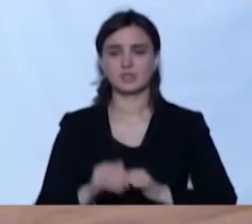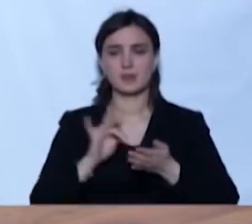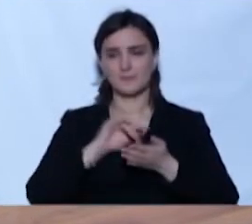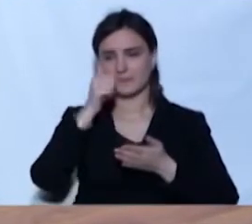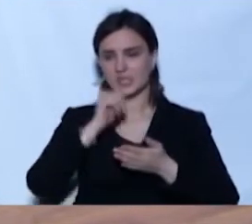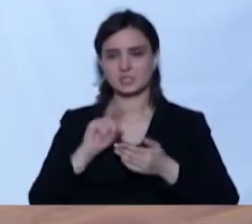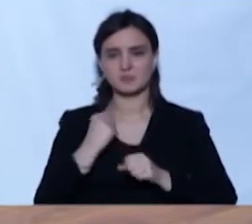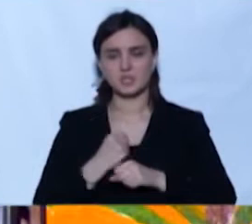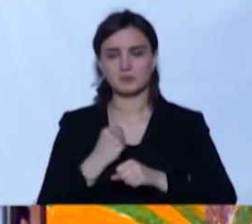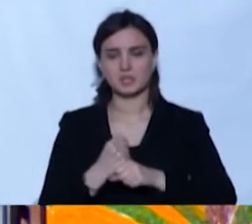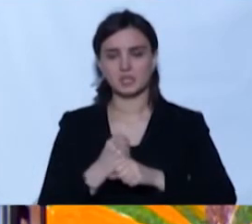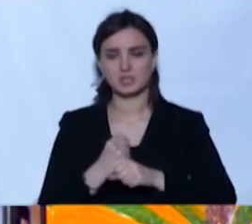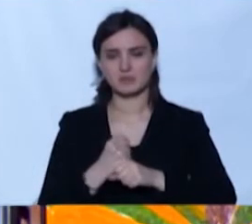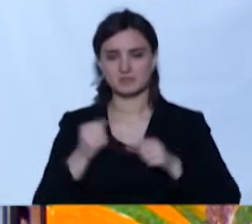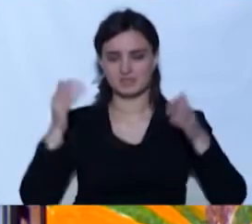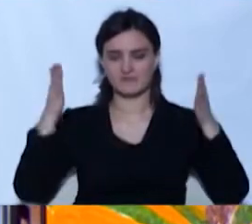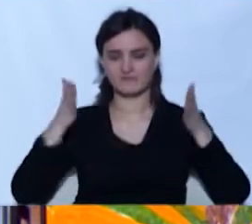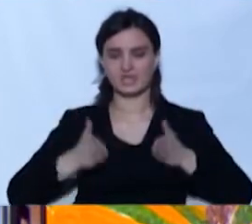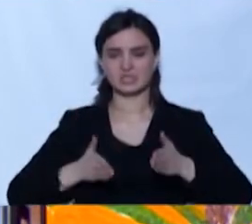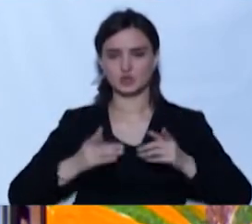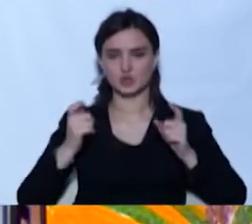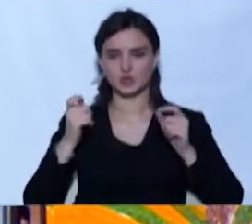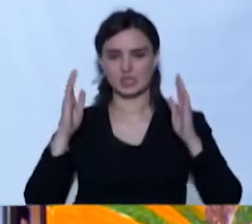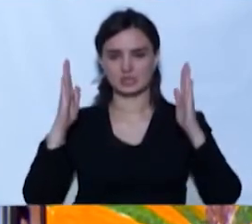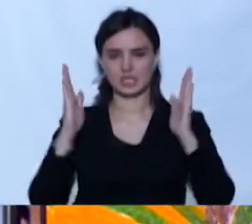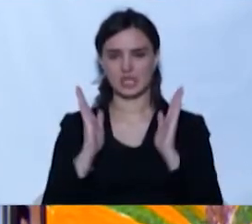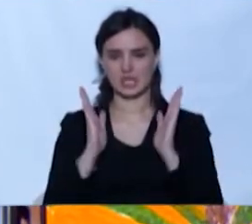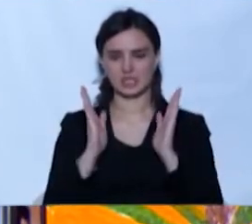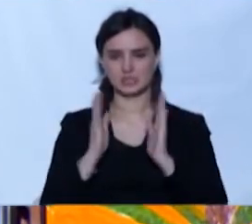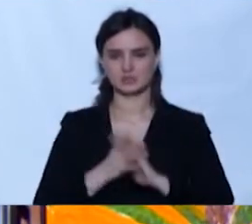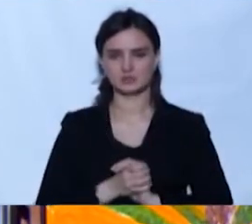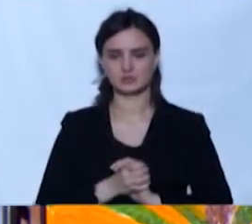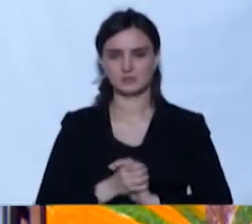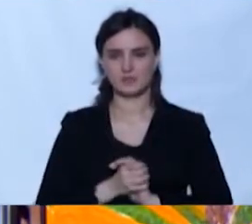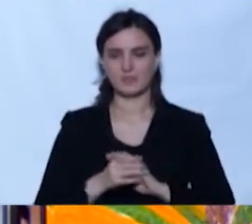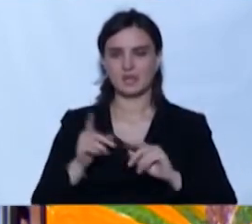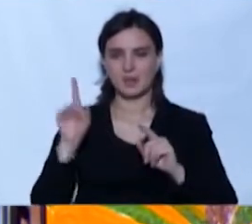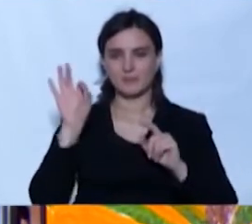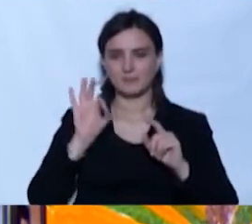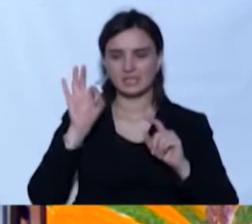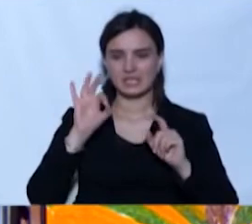სვეტები ოდნავ დახარეს. Ანუ გრადუსი სვეტების დახრისა